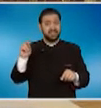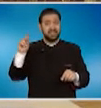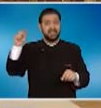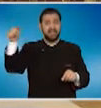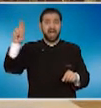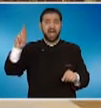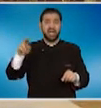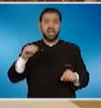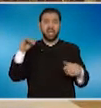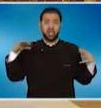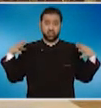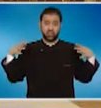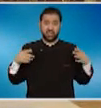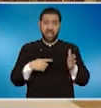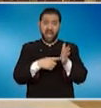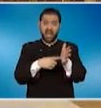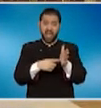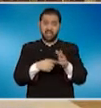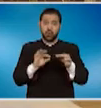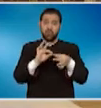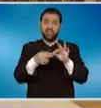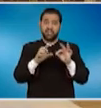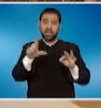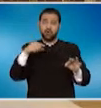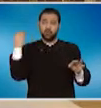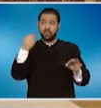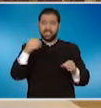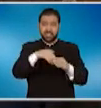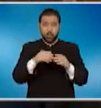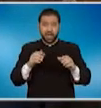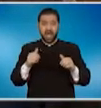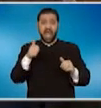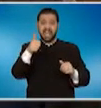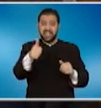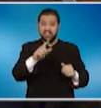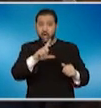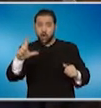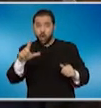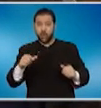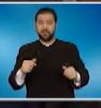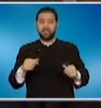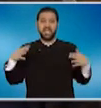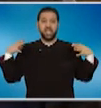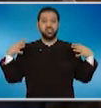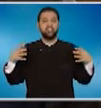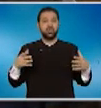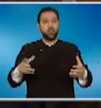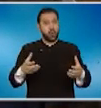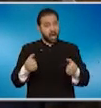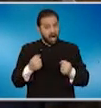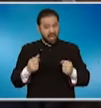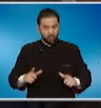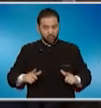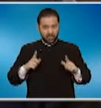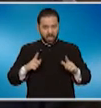oamenilor într-un chip deformat față de așa cum... Nu. Calitatea îngerului este aceea de a avea o fire atât de iute